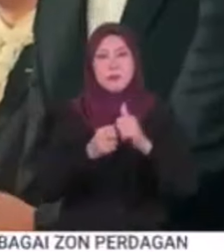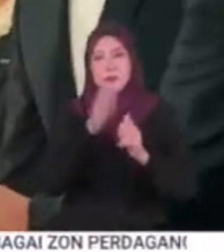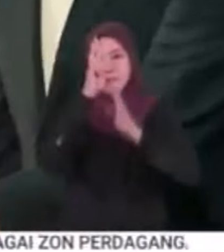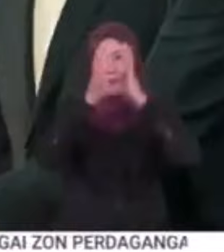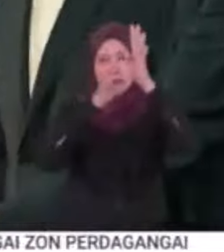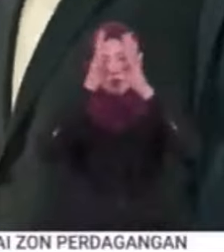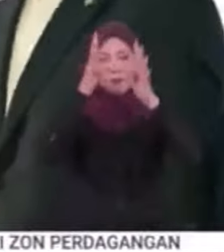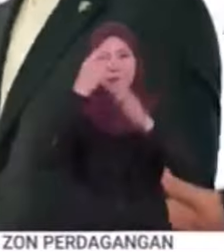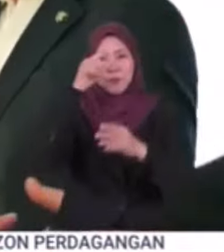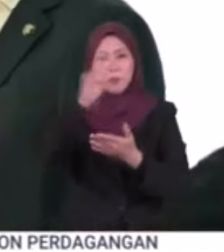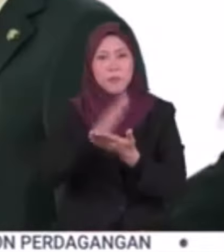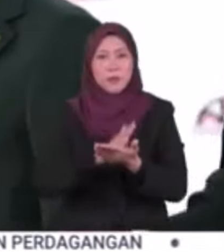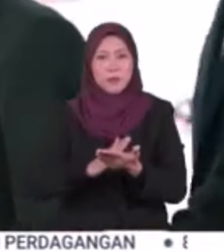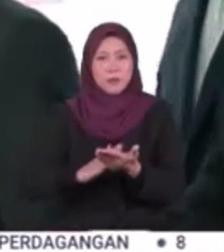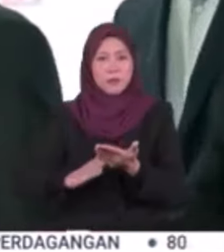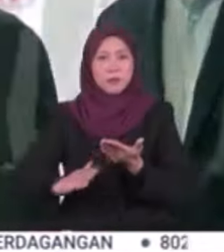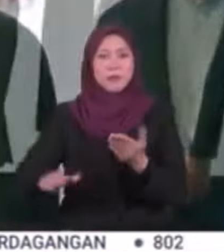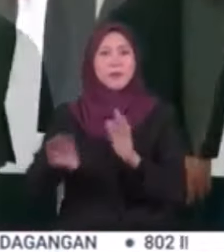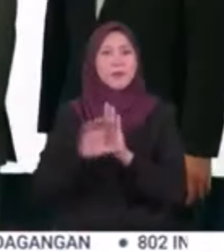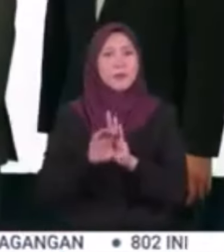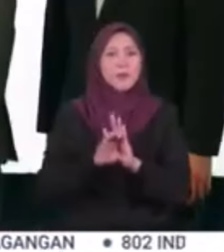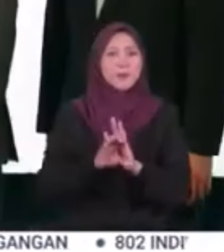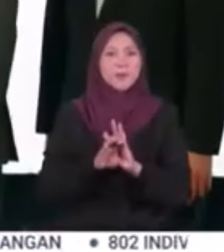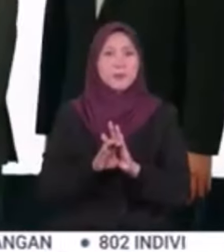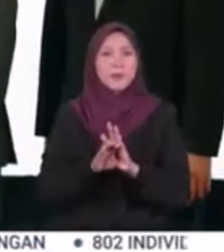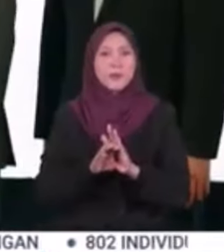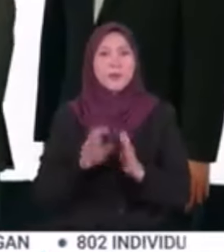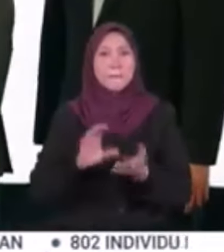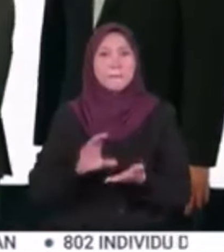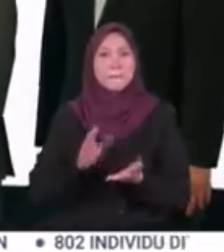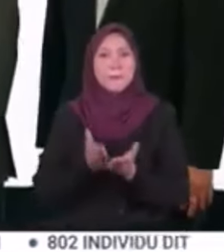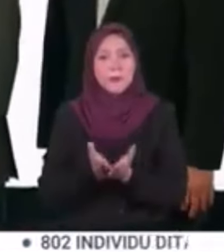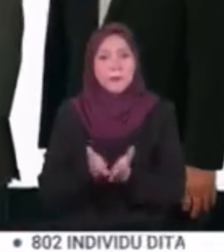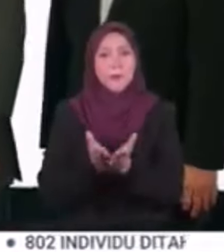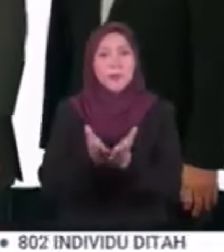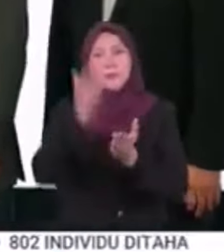inovatif bagi sektor-sektor seperti Pelabuhan